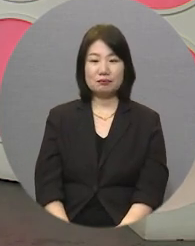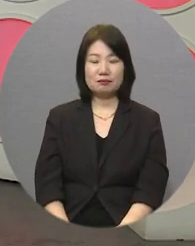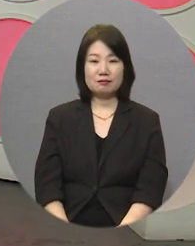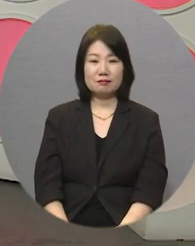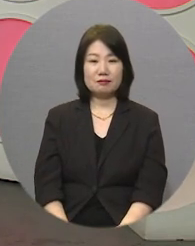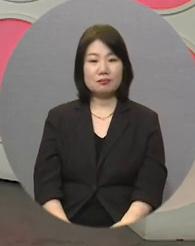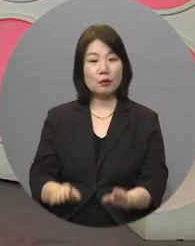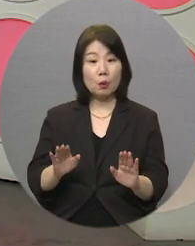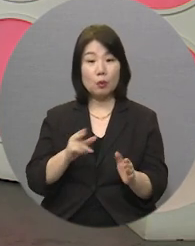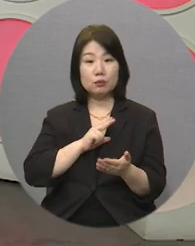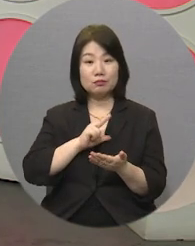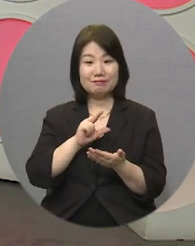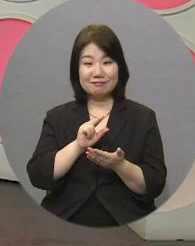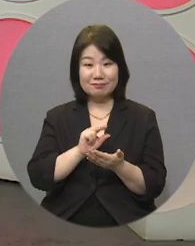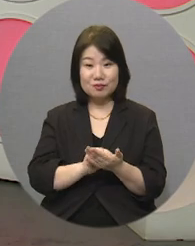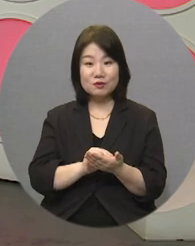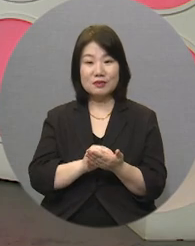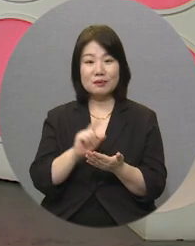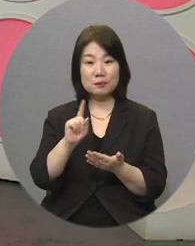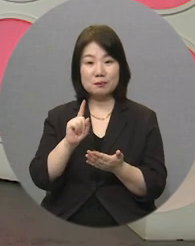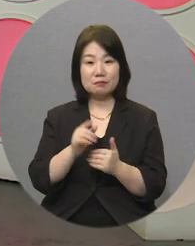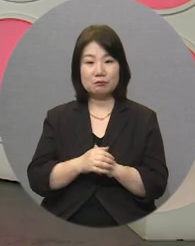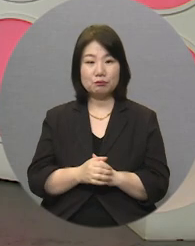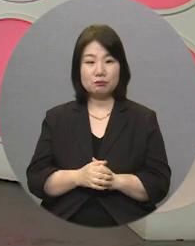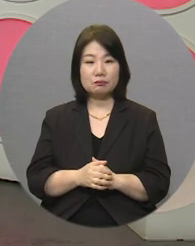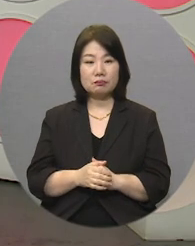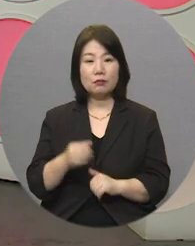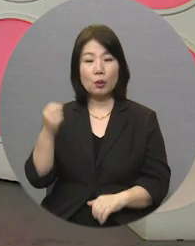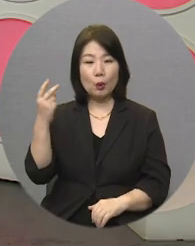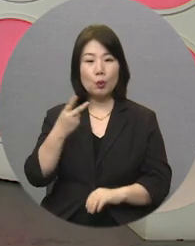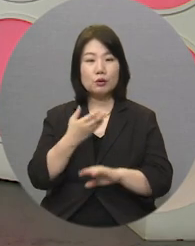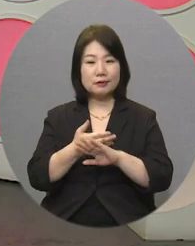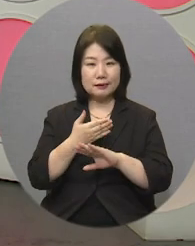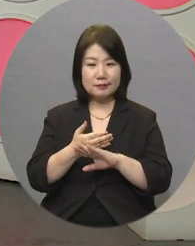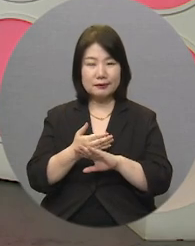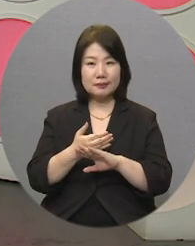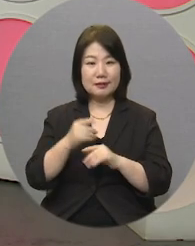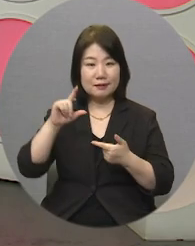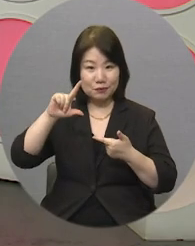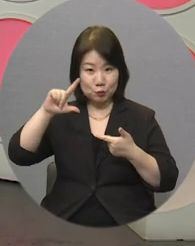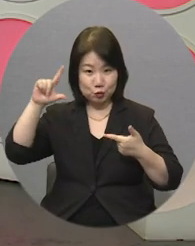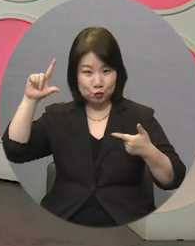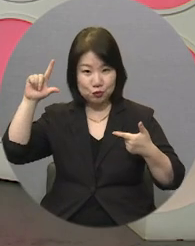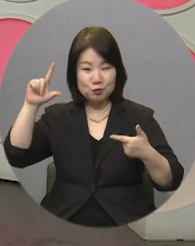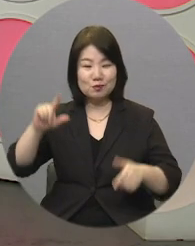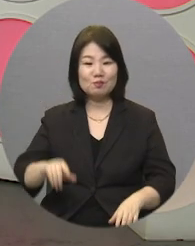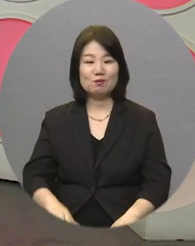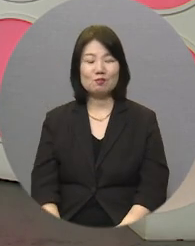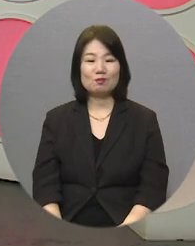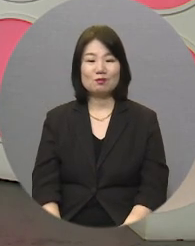오늘의 감동사연 주제는요. 또 다른 주인공입니다.